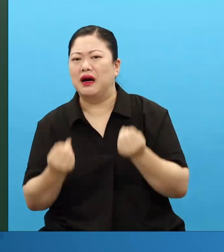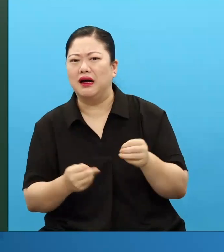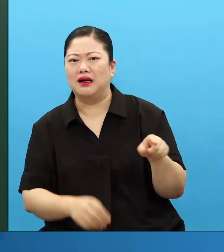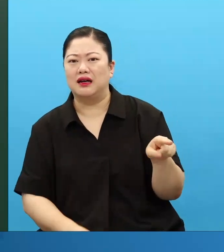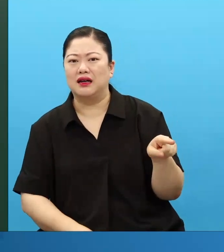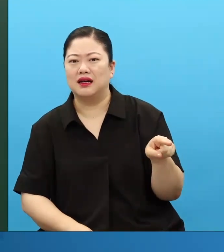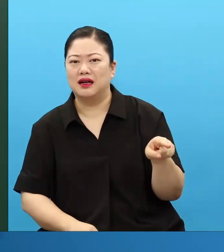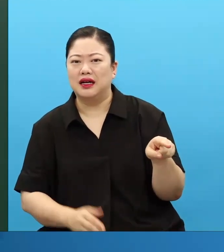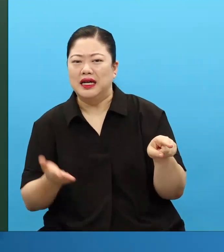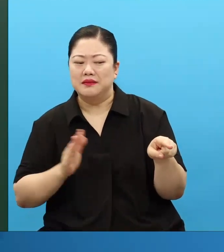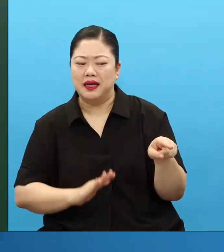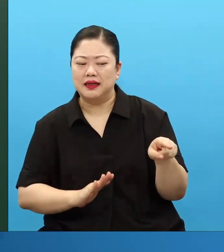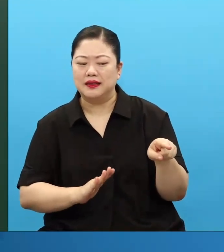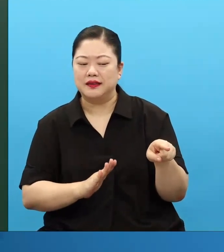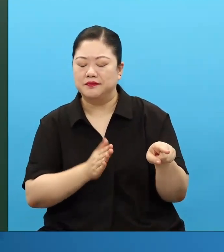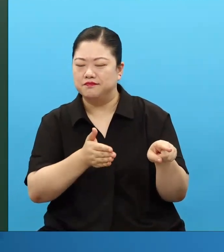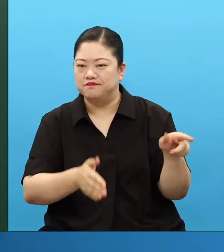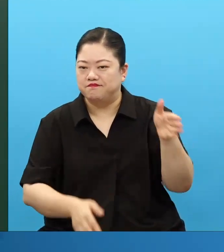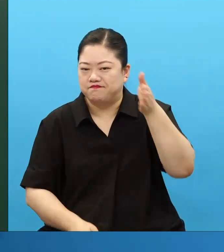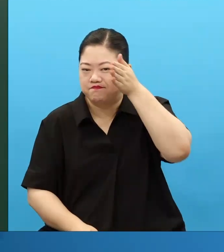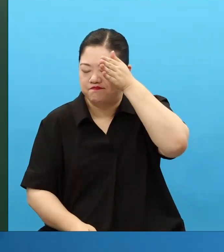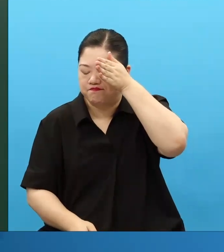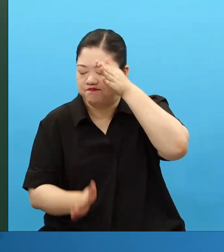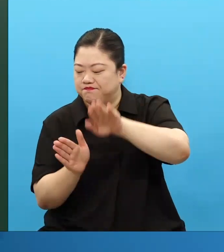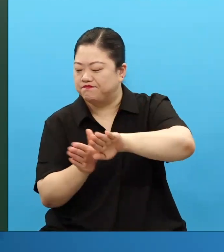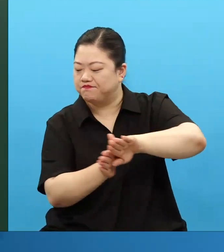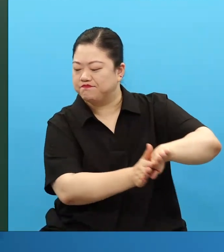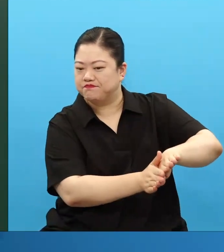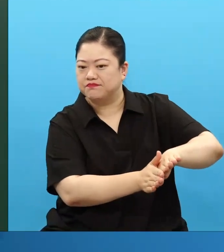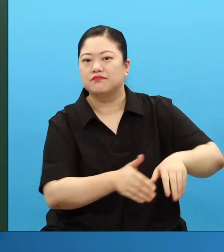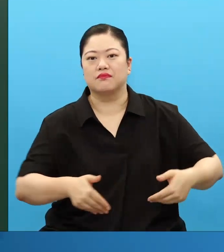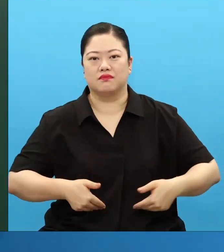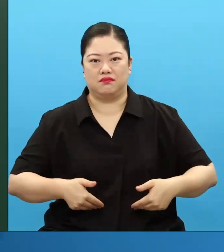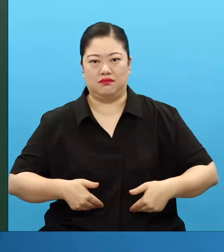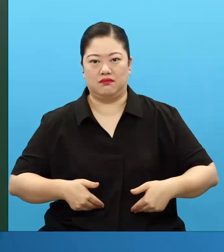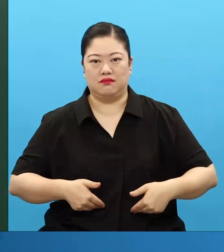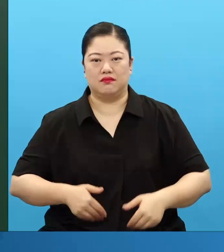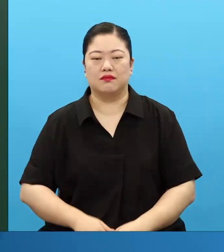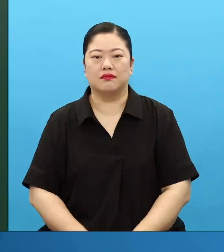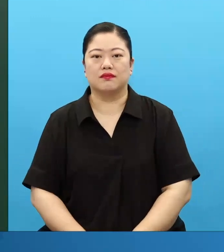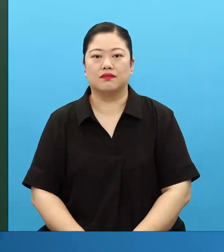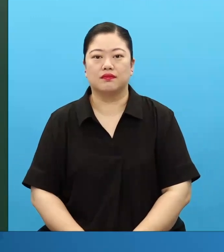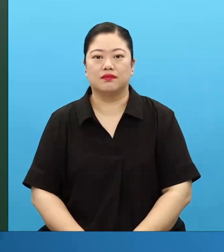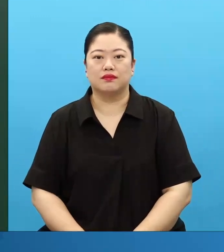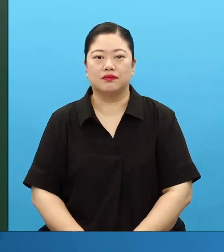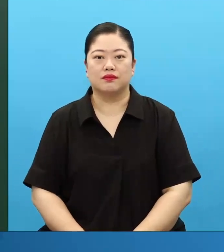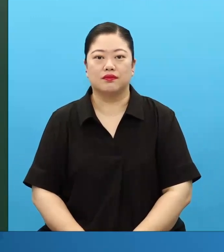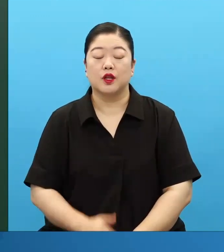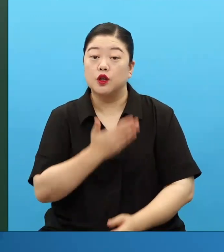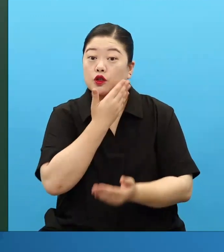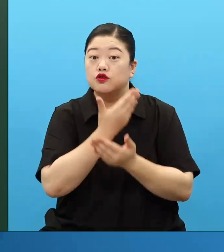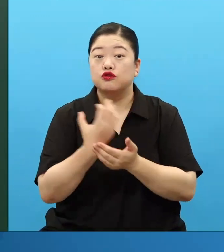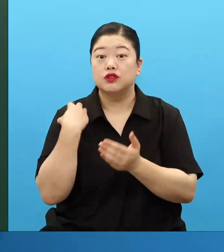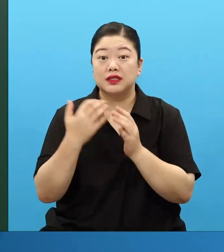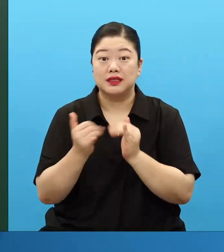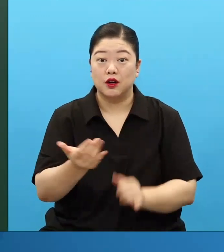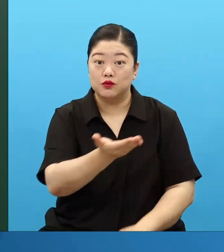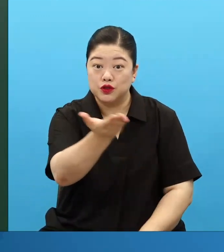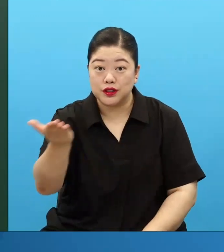말은 다른 것은 전혀 내게 문제가 안 돼요. And so when I say 24 hours, that means nothing else could be a problem for me.